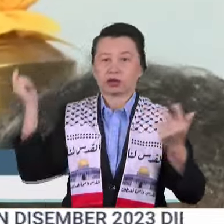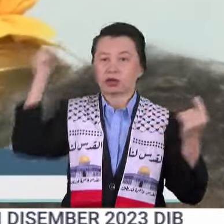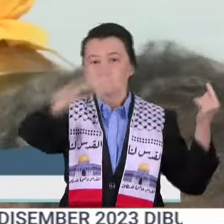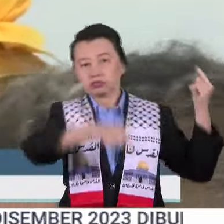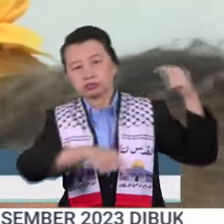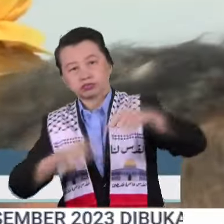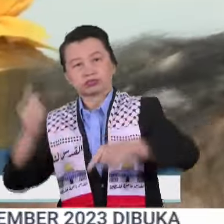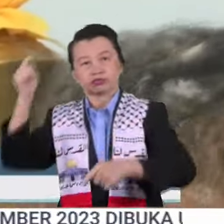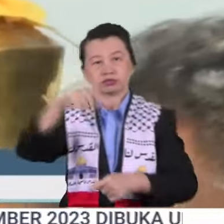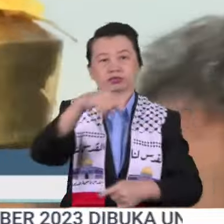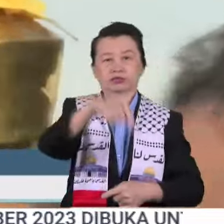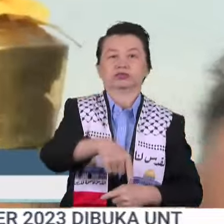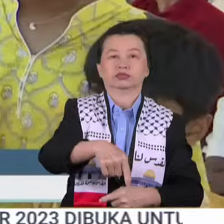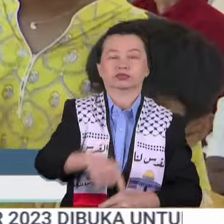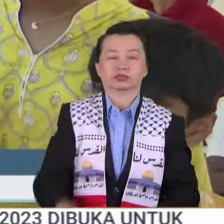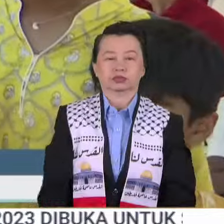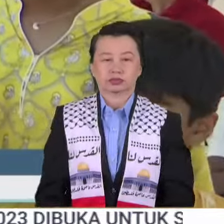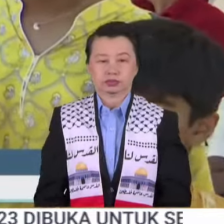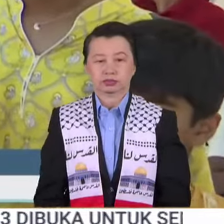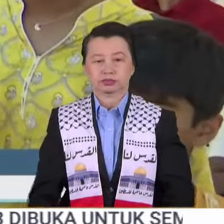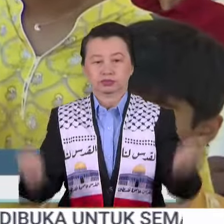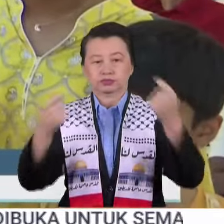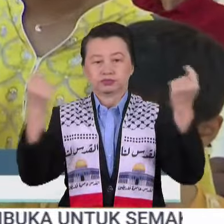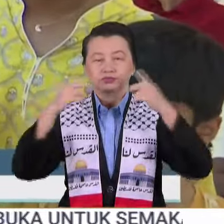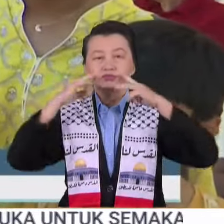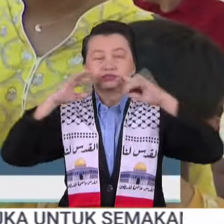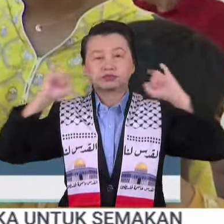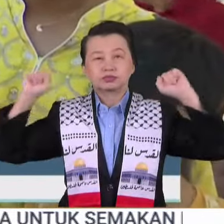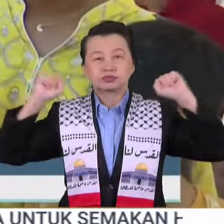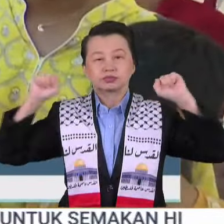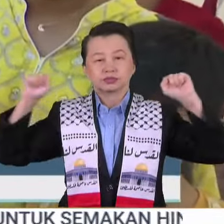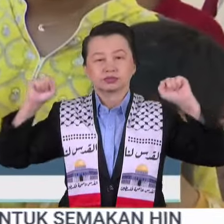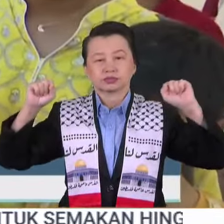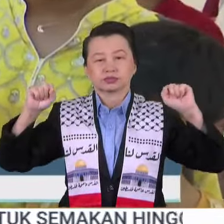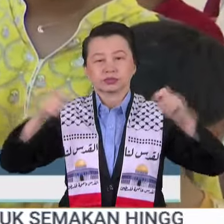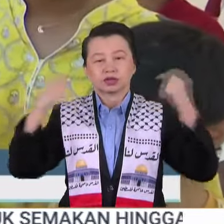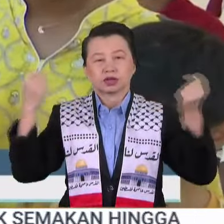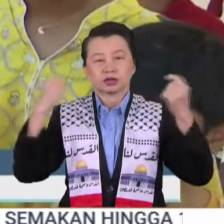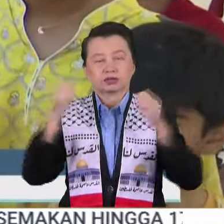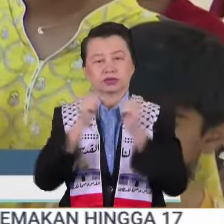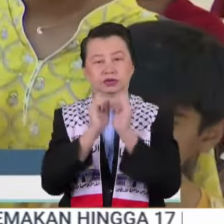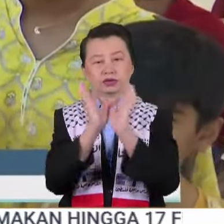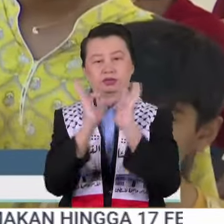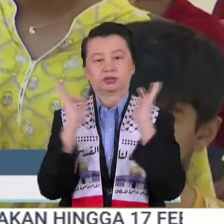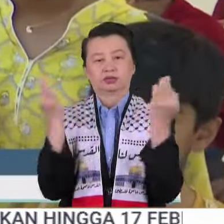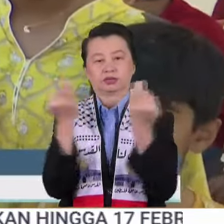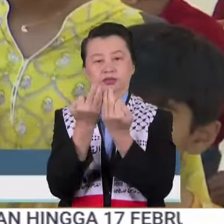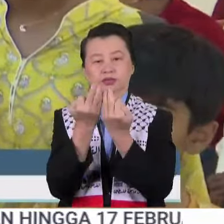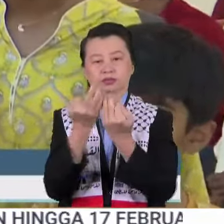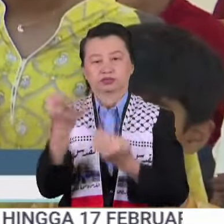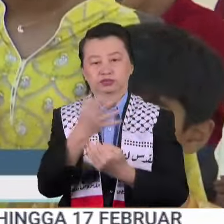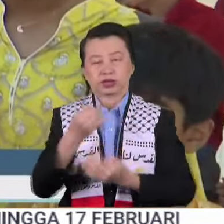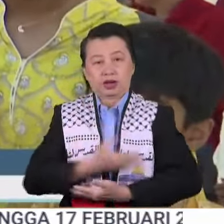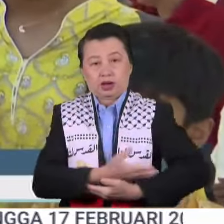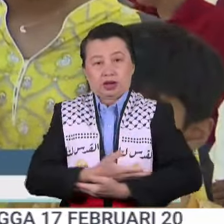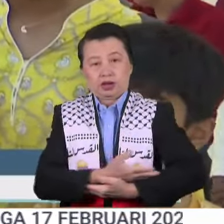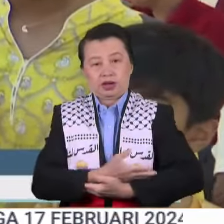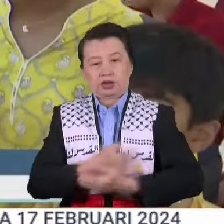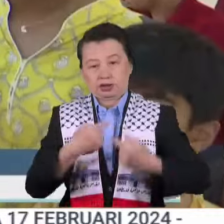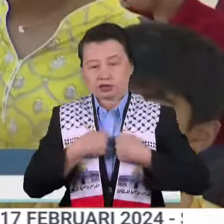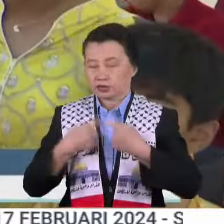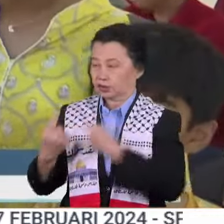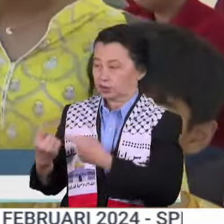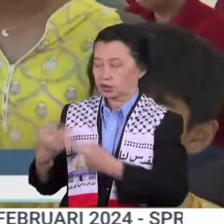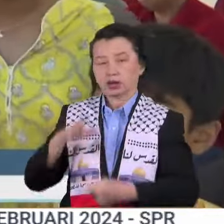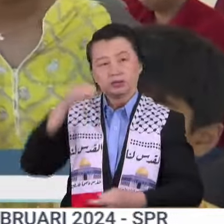Itu yang kelainan. Perayaan Thai Pusam kami sambut dengan semua keluarga. Even anak-anak saya